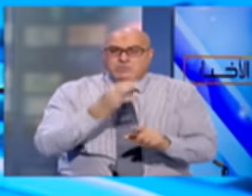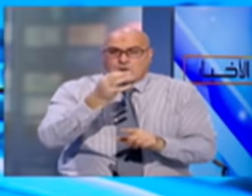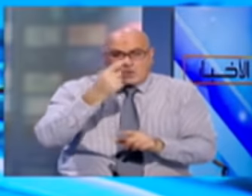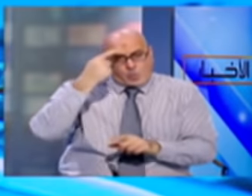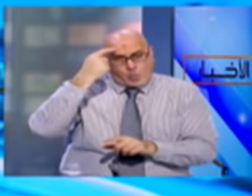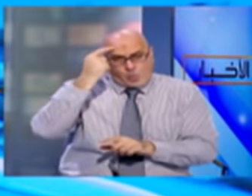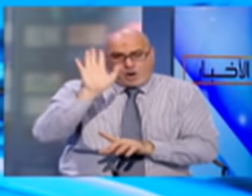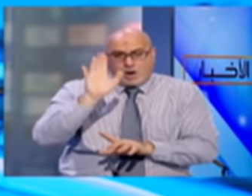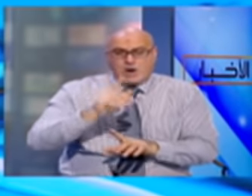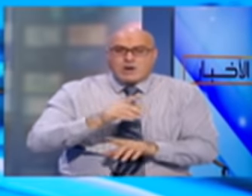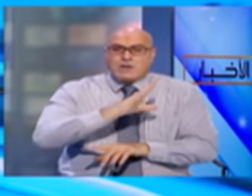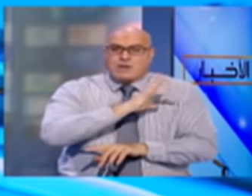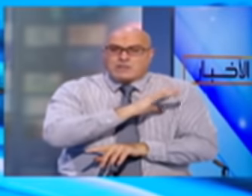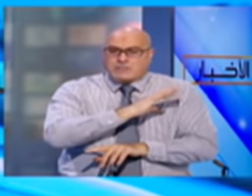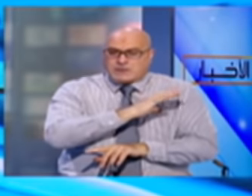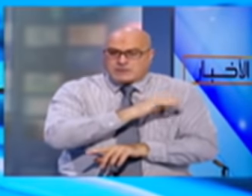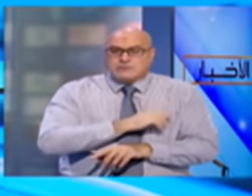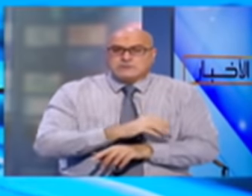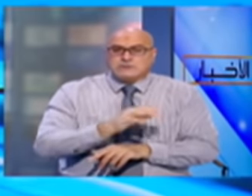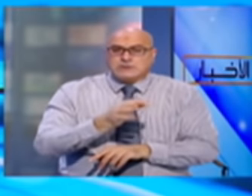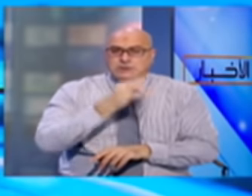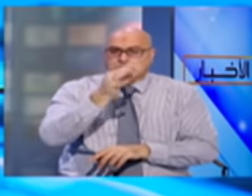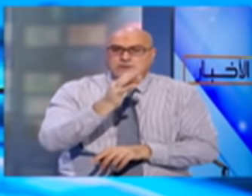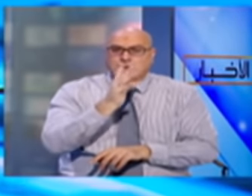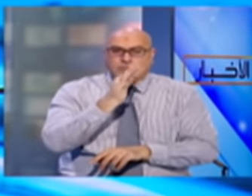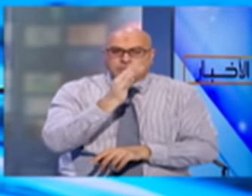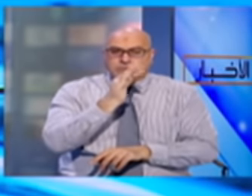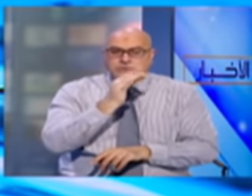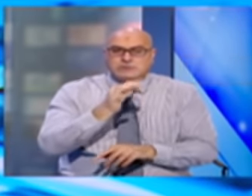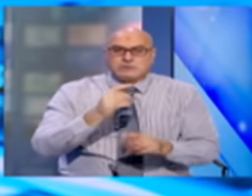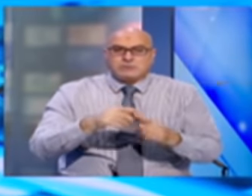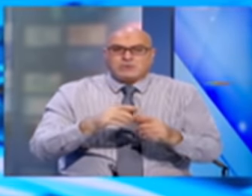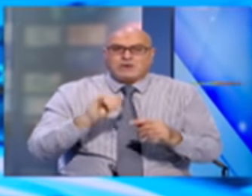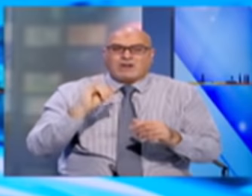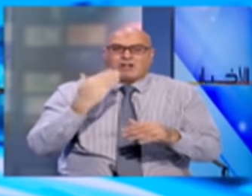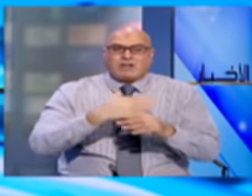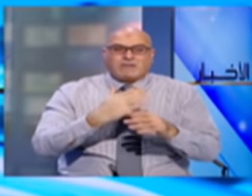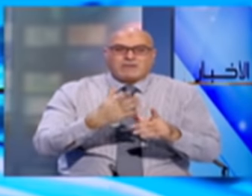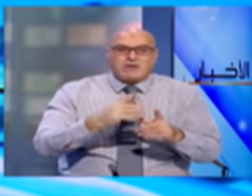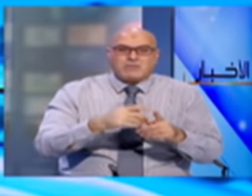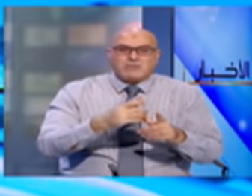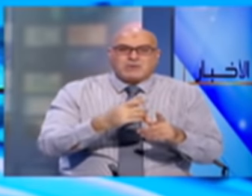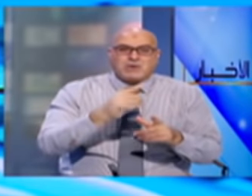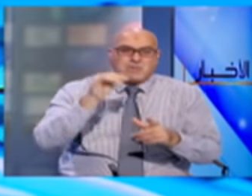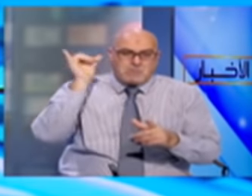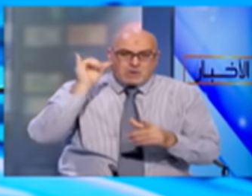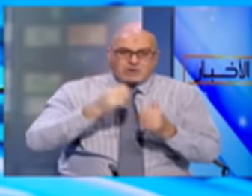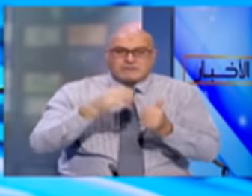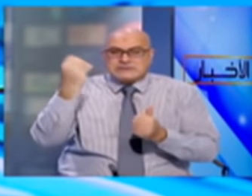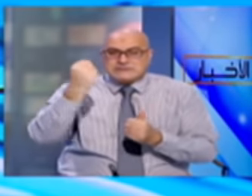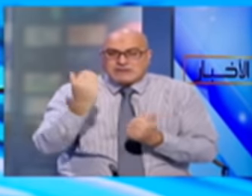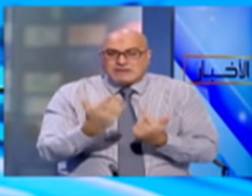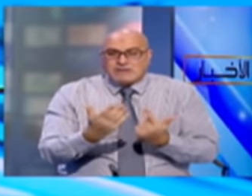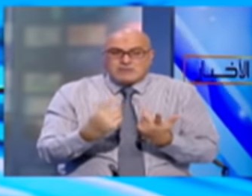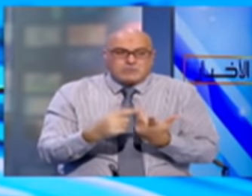عن اعتقاده بأن الولايات المتحدة الأمريكية لا يمكن لها أن تتورط في مثل هذه الفضائح التي